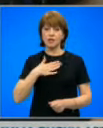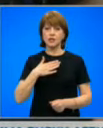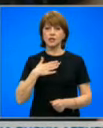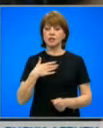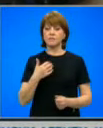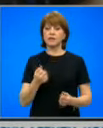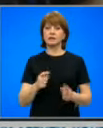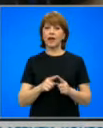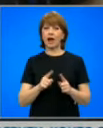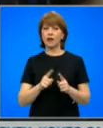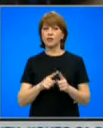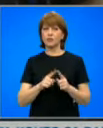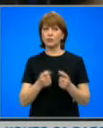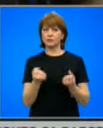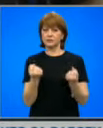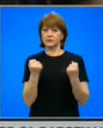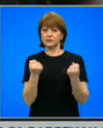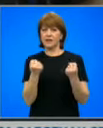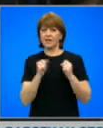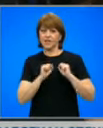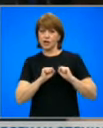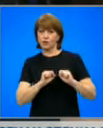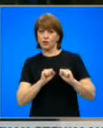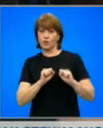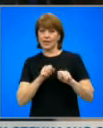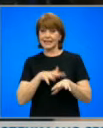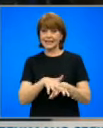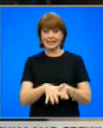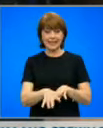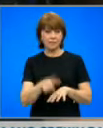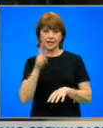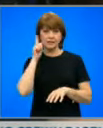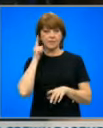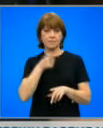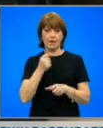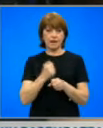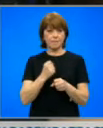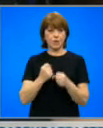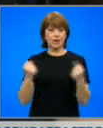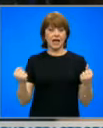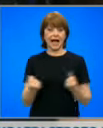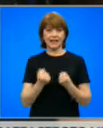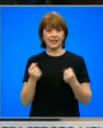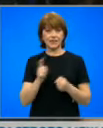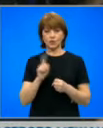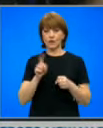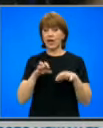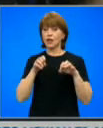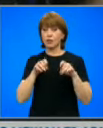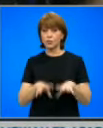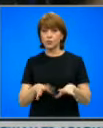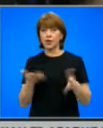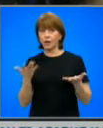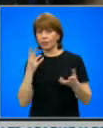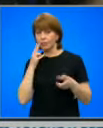здрава имунна система и аз мисля, че там работят активно, така че да не допускат никакъв